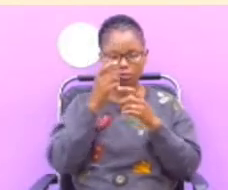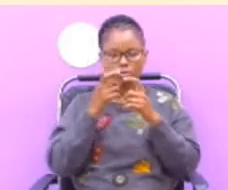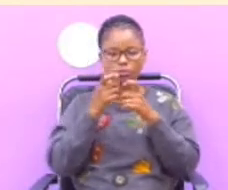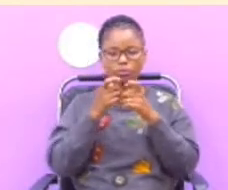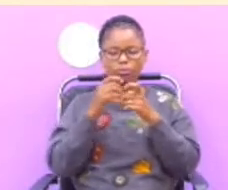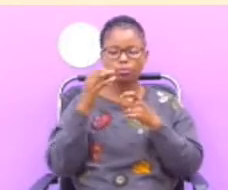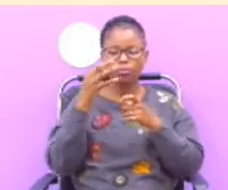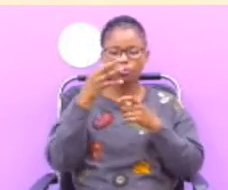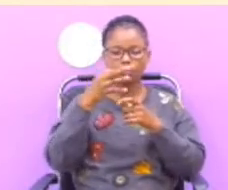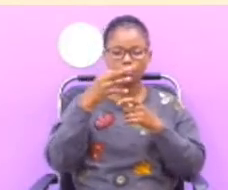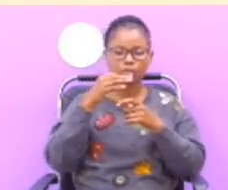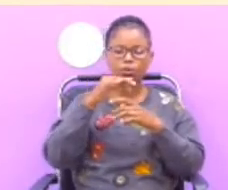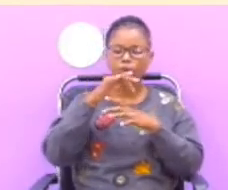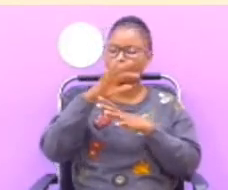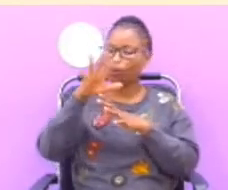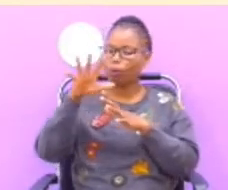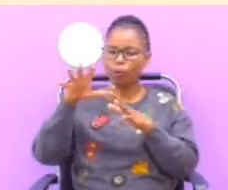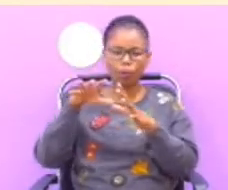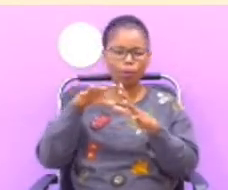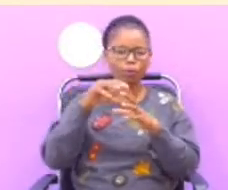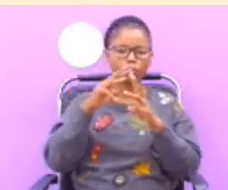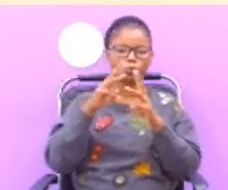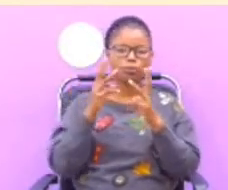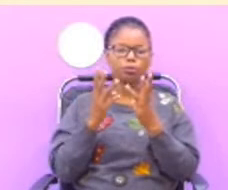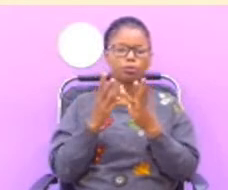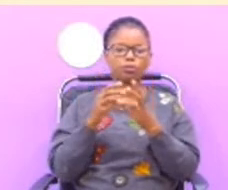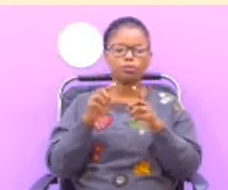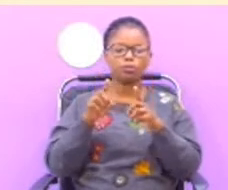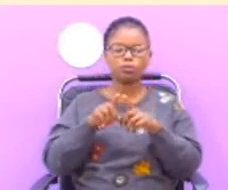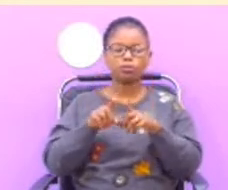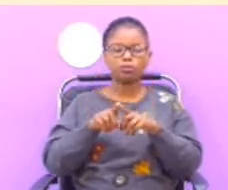ũrĩa gũthũngũthagio na gĩtarũrũ.